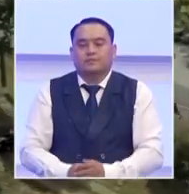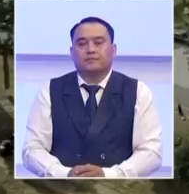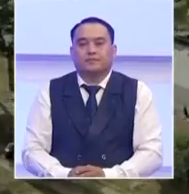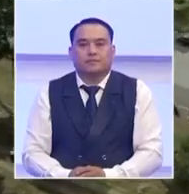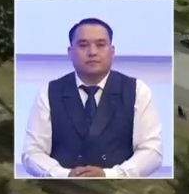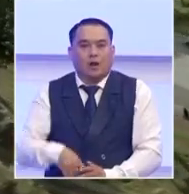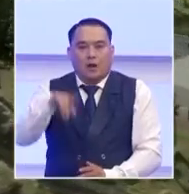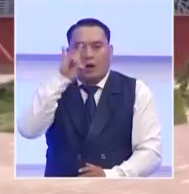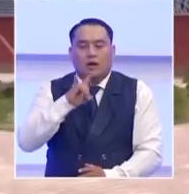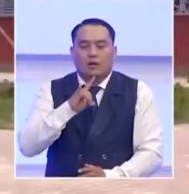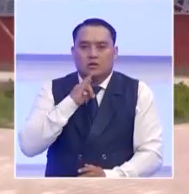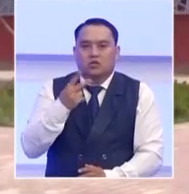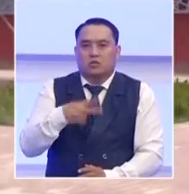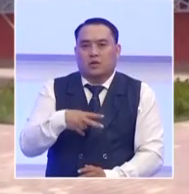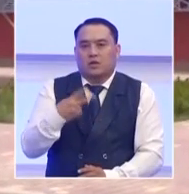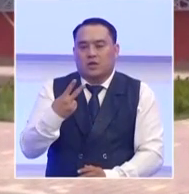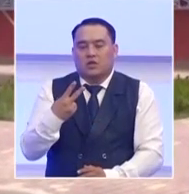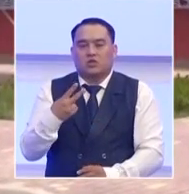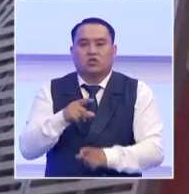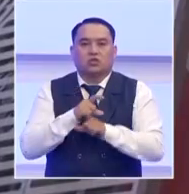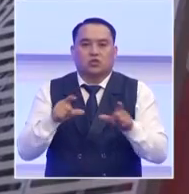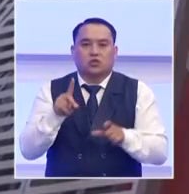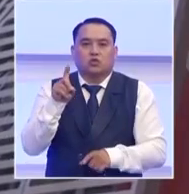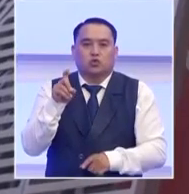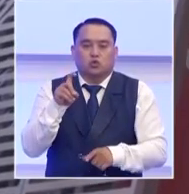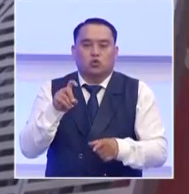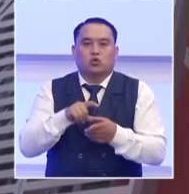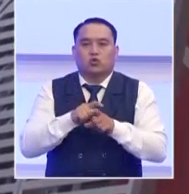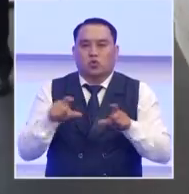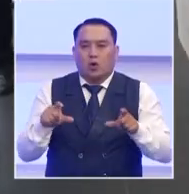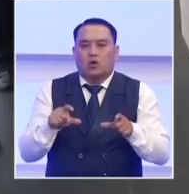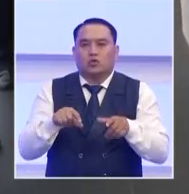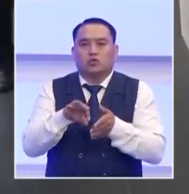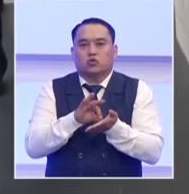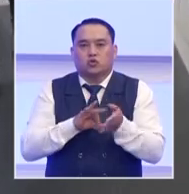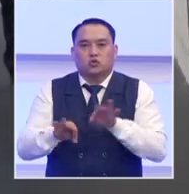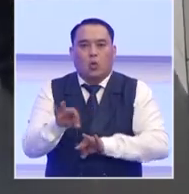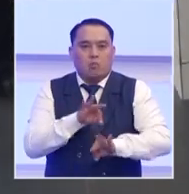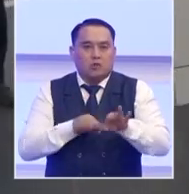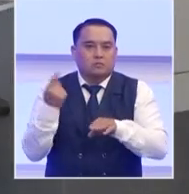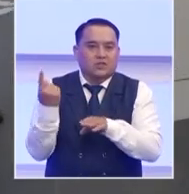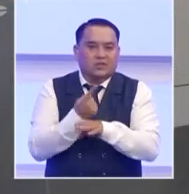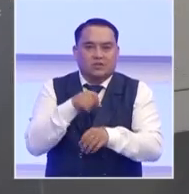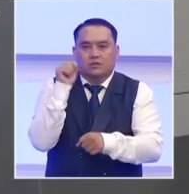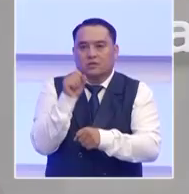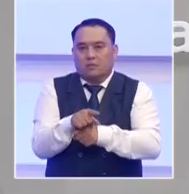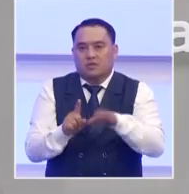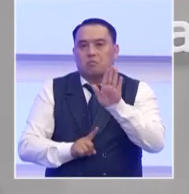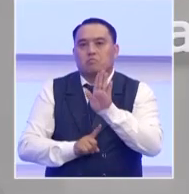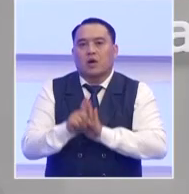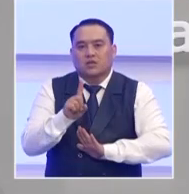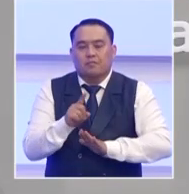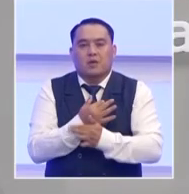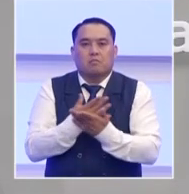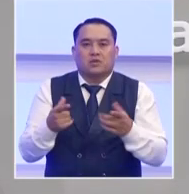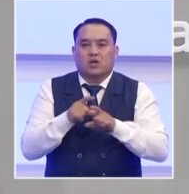Қазақстанда 2022 жылға дейін 100 спорттық нысан ашылуы тиіс. Бұл арнайы жоба тұңғыш президент тапсырмасымен бастау алған. Тіпті